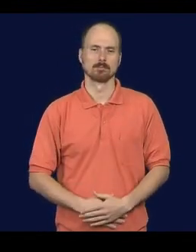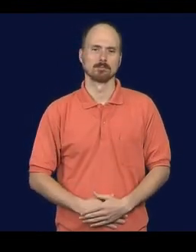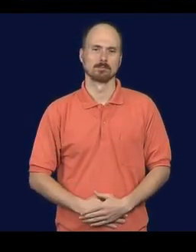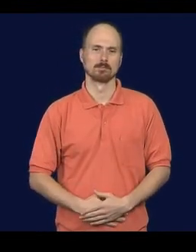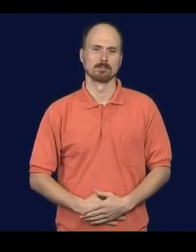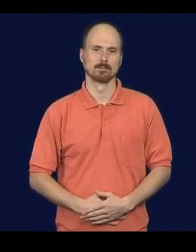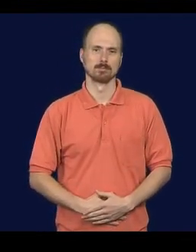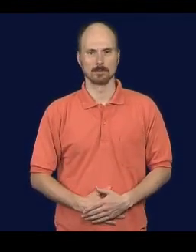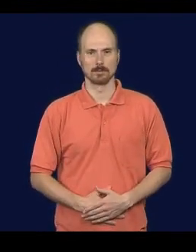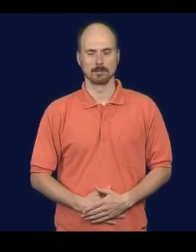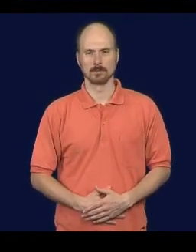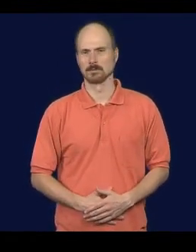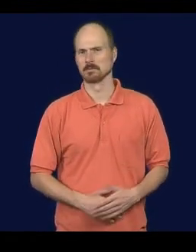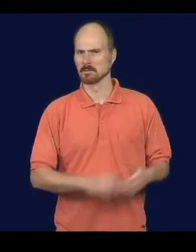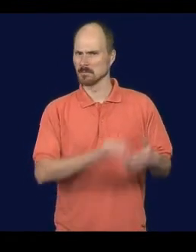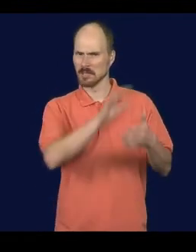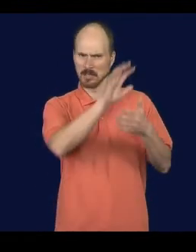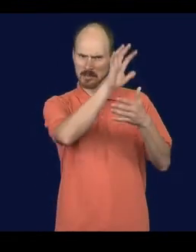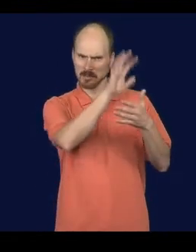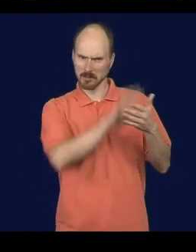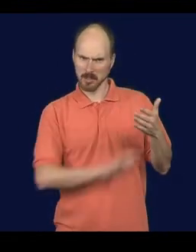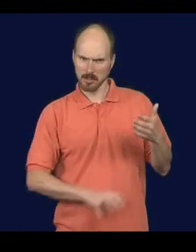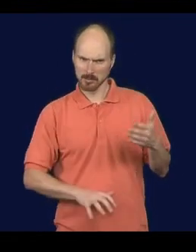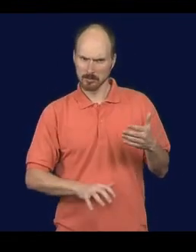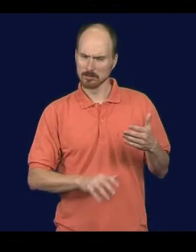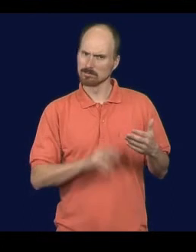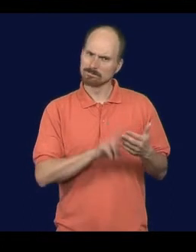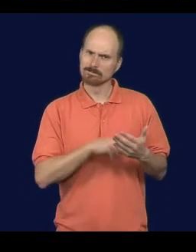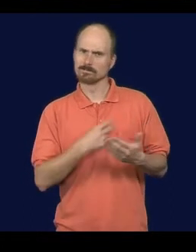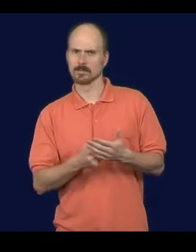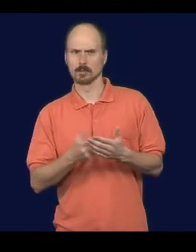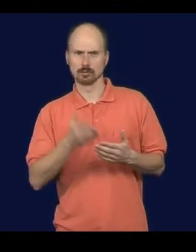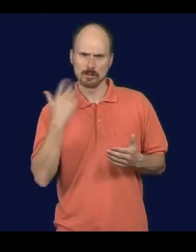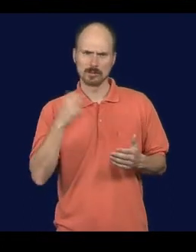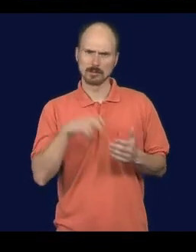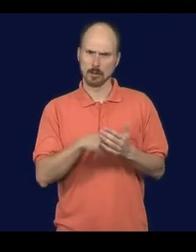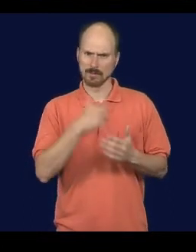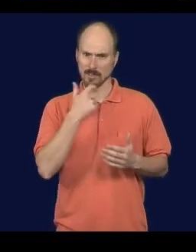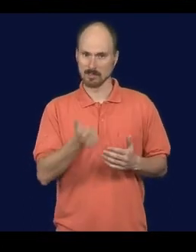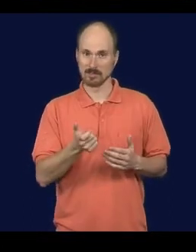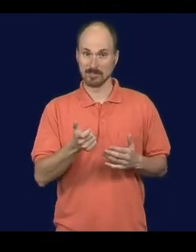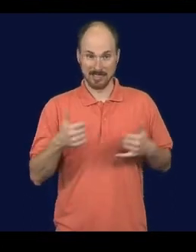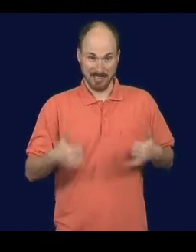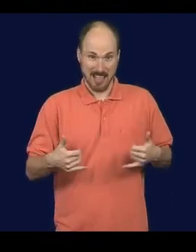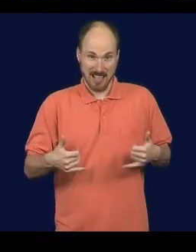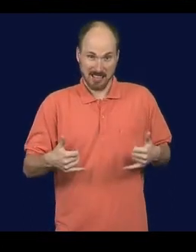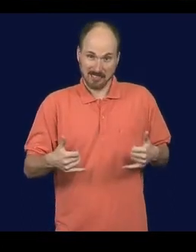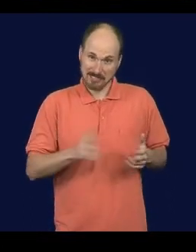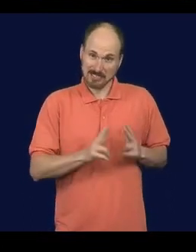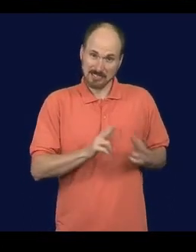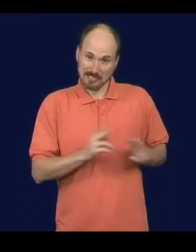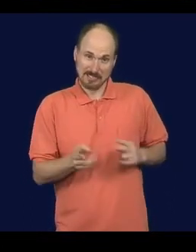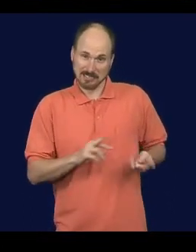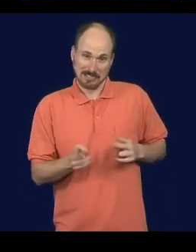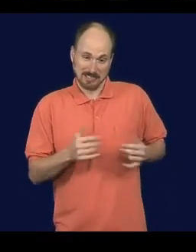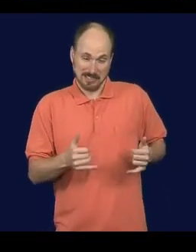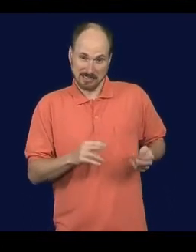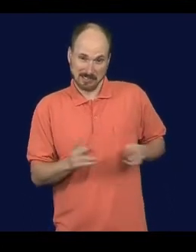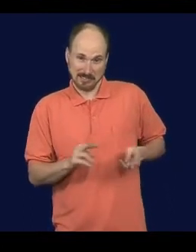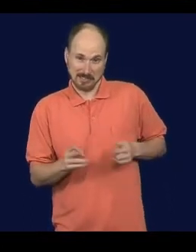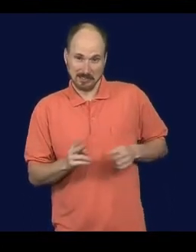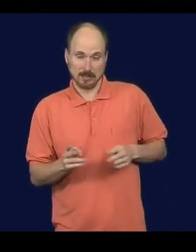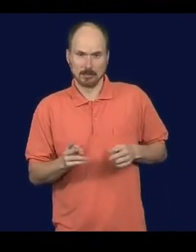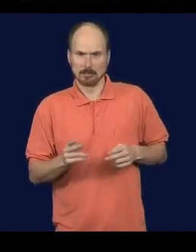Antelie používat i hlasy Vocalizer, což je Zuzana a Iveta. Jo, takže